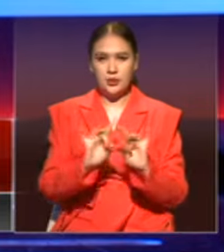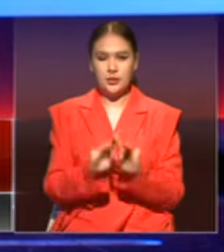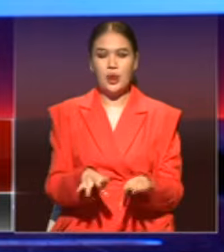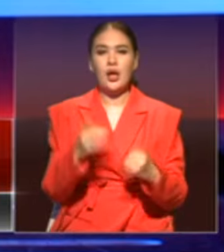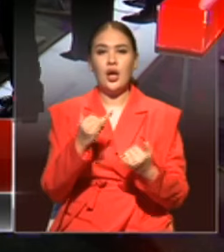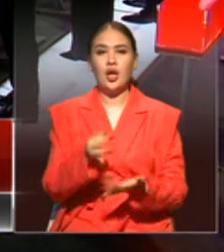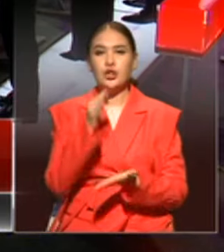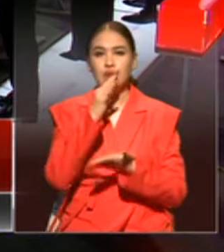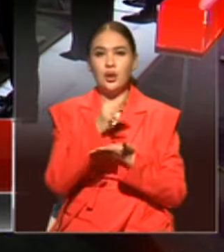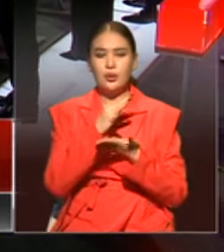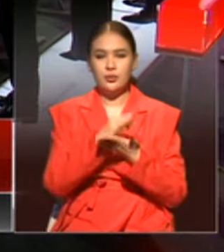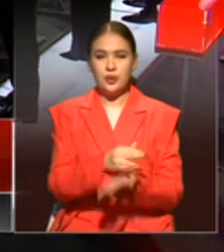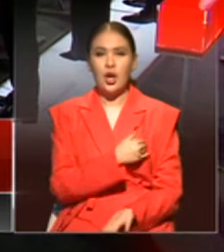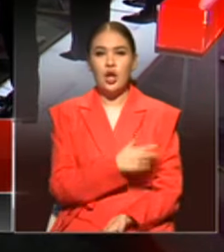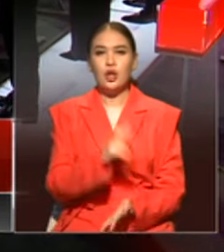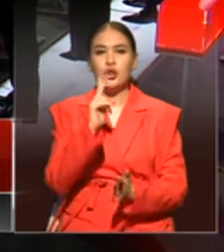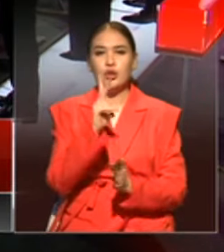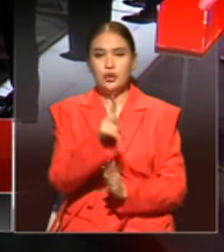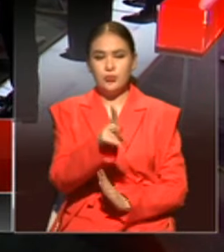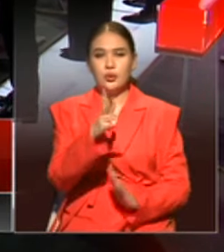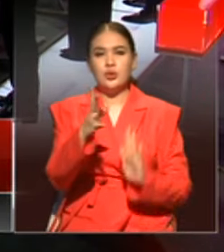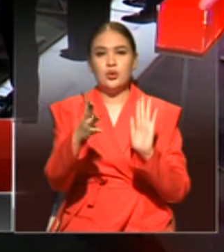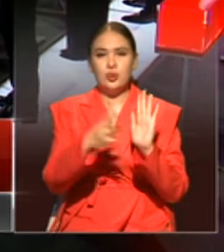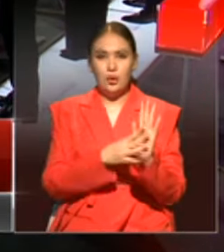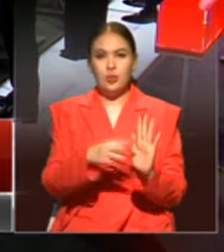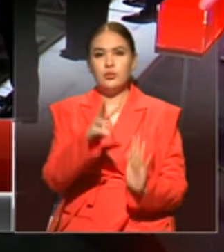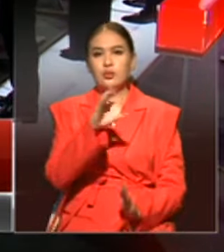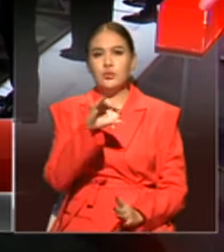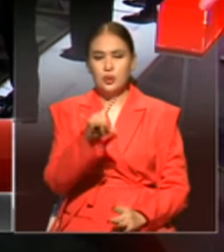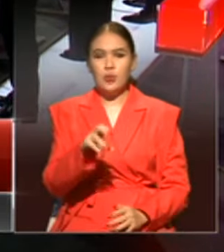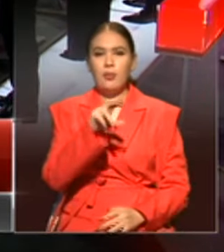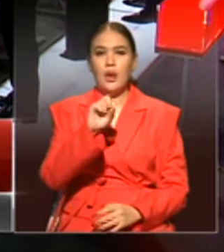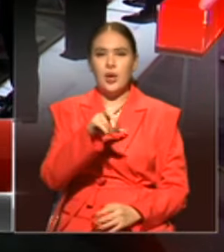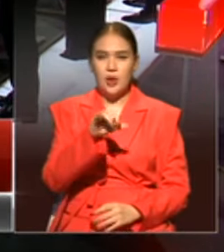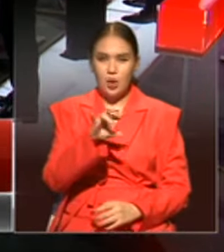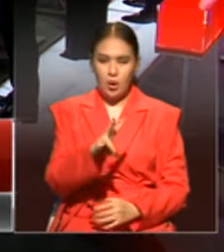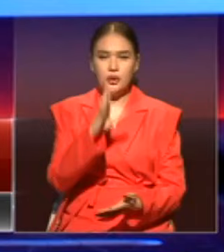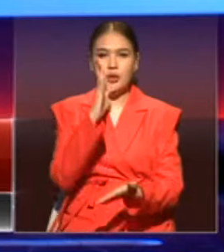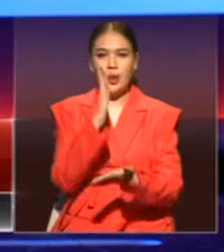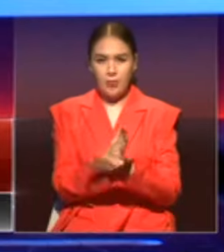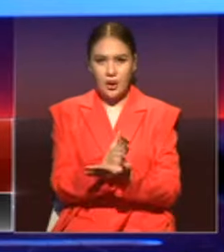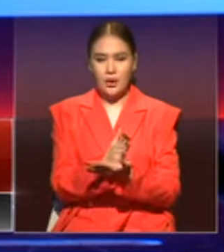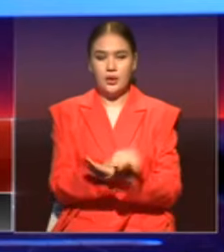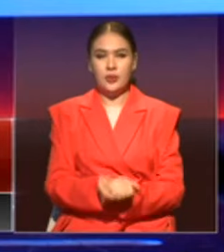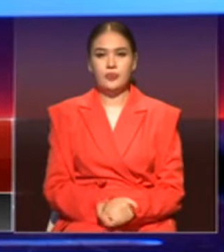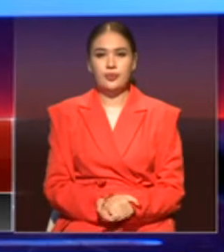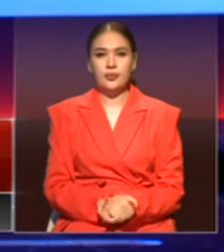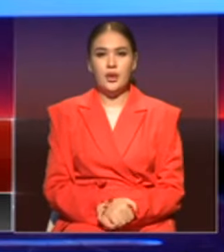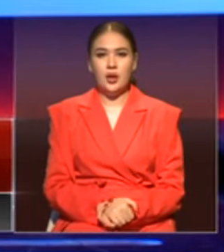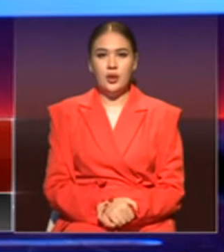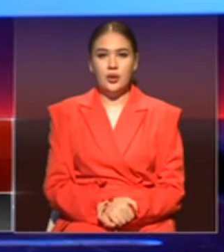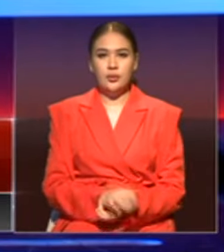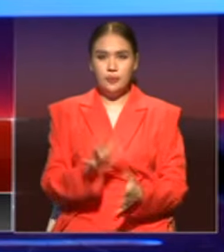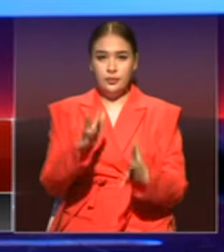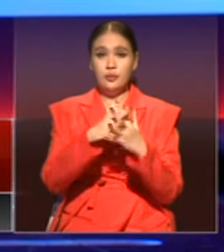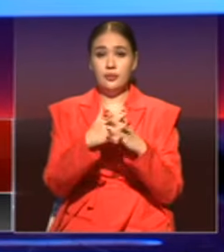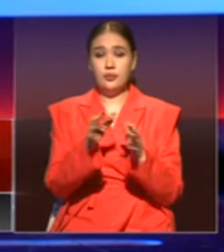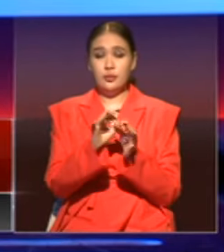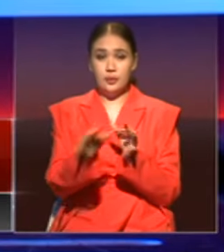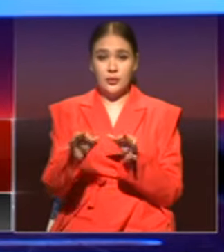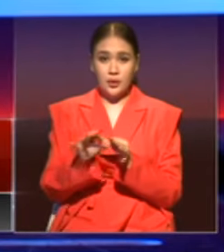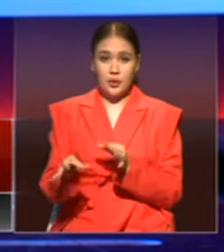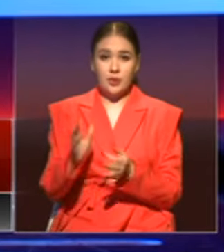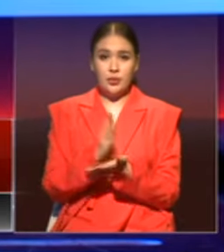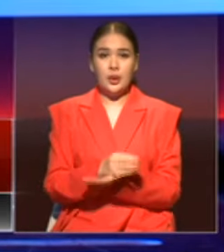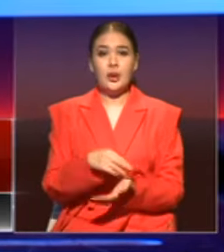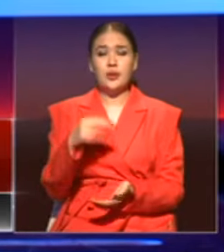де жаңағы 3900 бізде қоқыс полигоны бар дедік қой. 3900 дегеніміз өзі бізде 7000 ауыл болса, әрбір